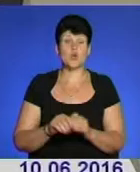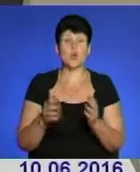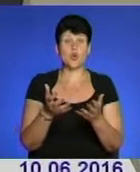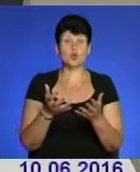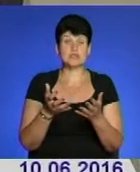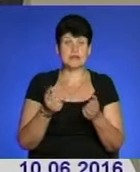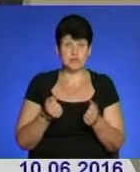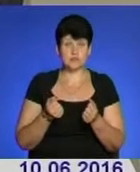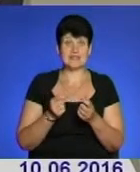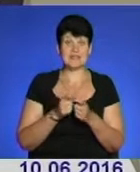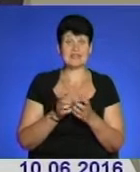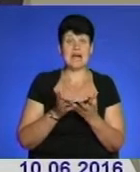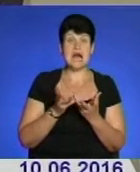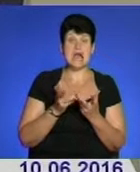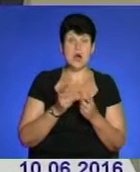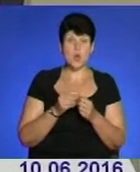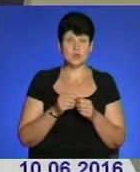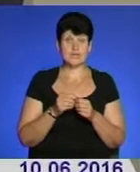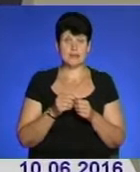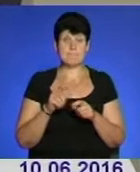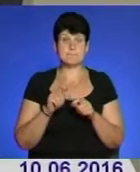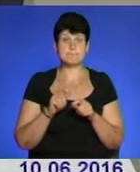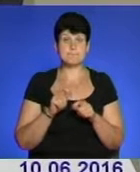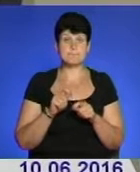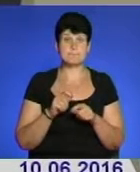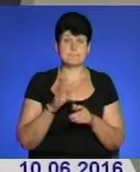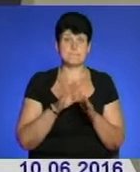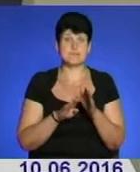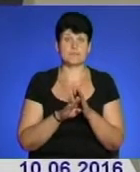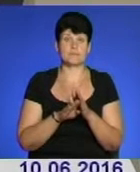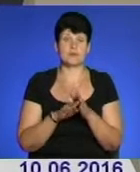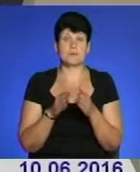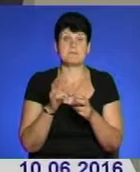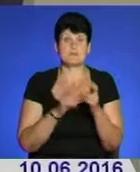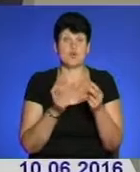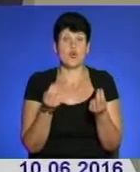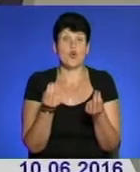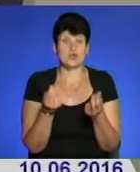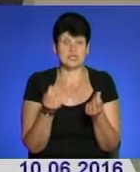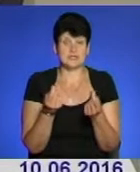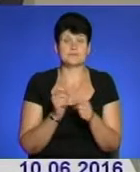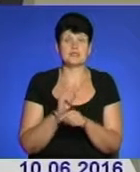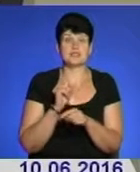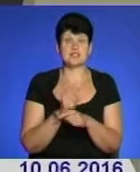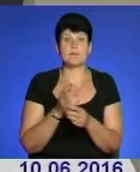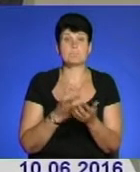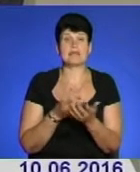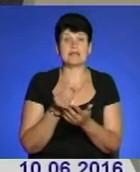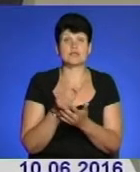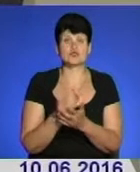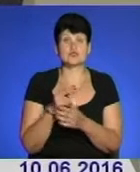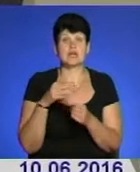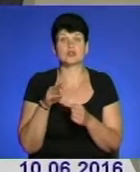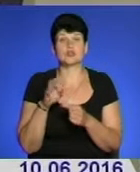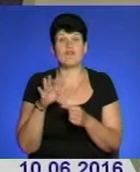Отримували на розрахункові рахунки підконтрольних їм підприємств грошові кошти з призначенням платежу за